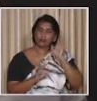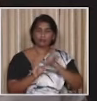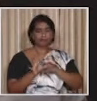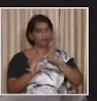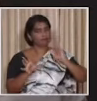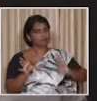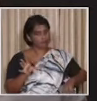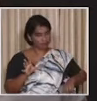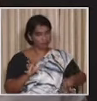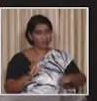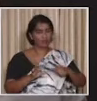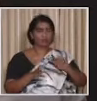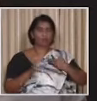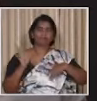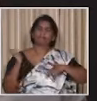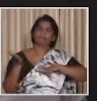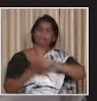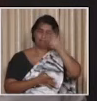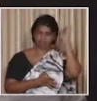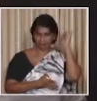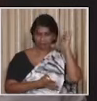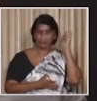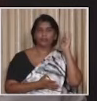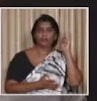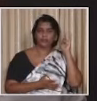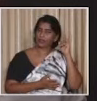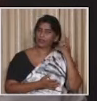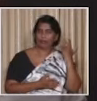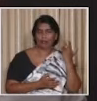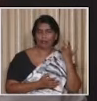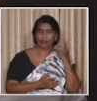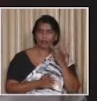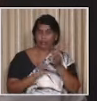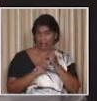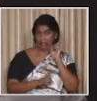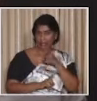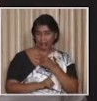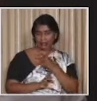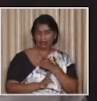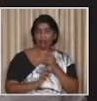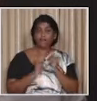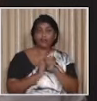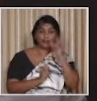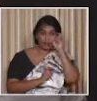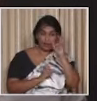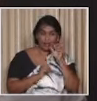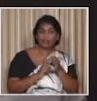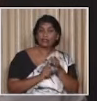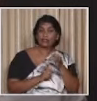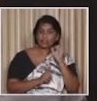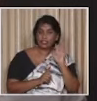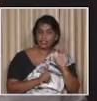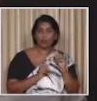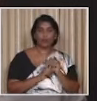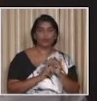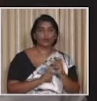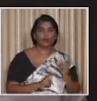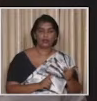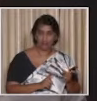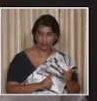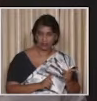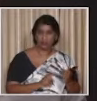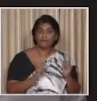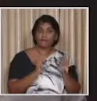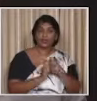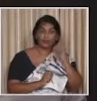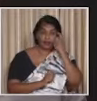වෙලා රටින් පිට වුණා. රටින් පිට වුණාට පස්සේ වැඩ බලන ජනාධිපතිවරයා පුටින්. දැන්